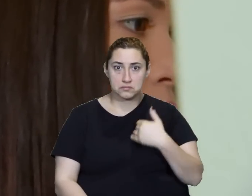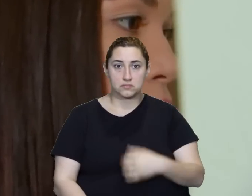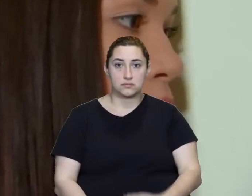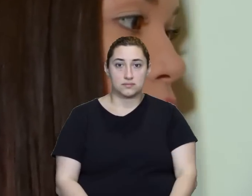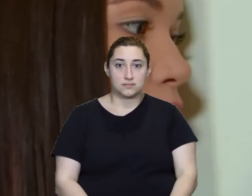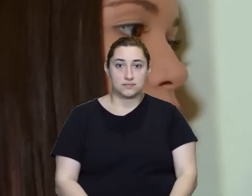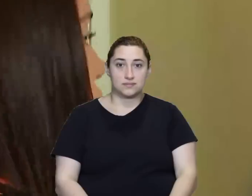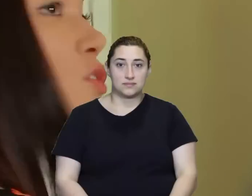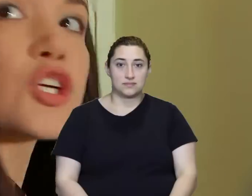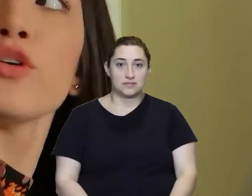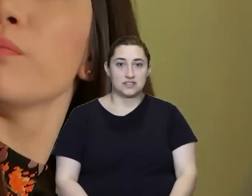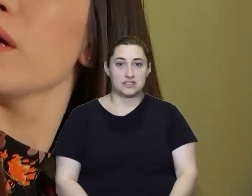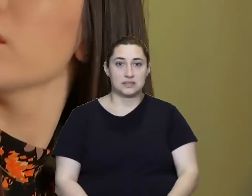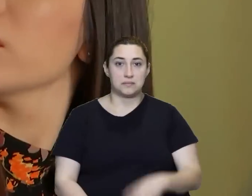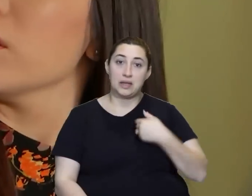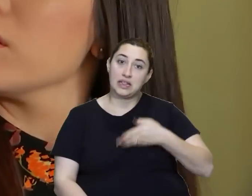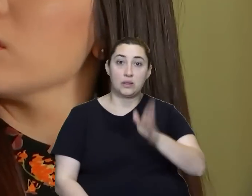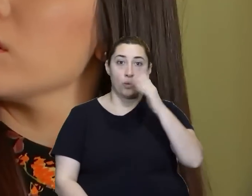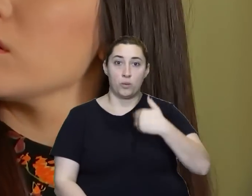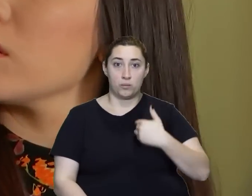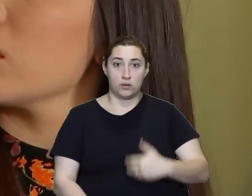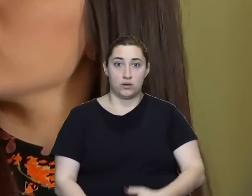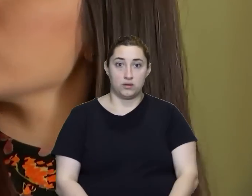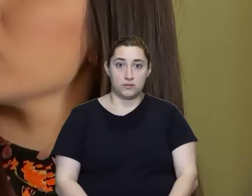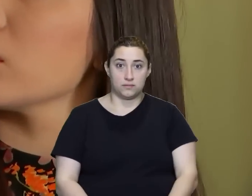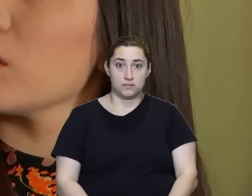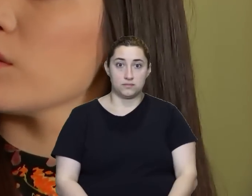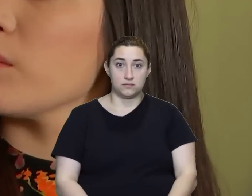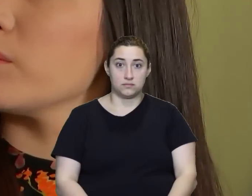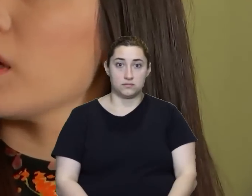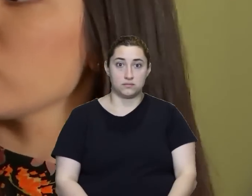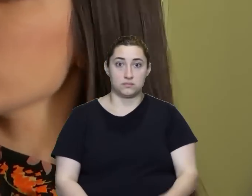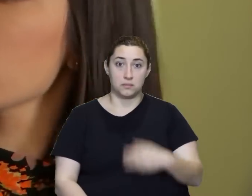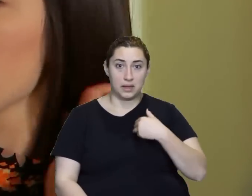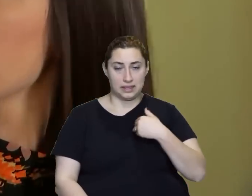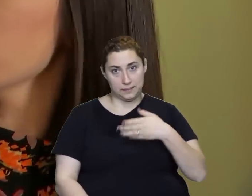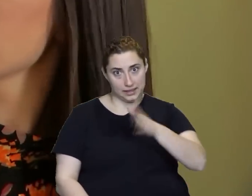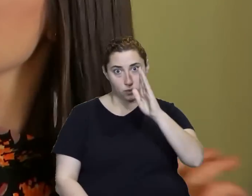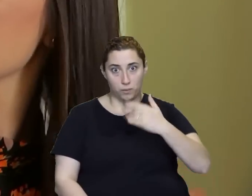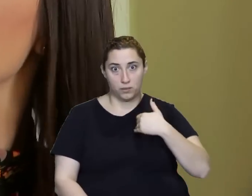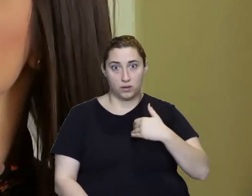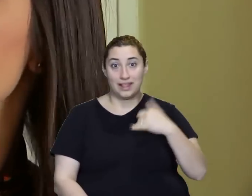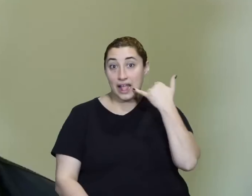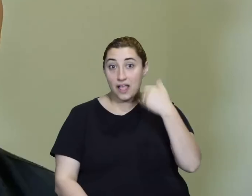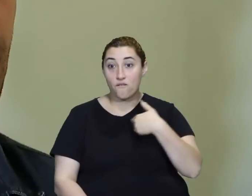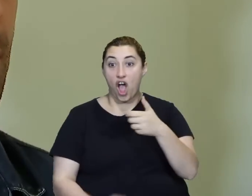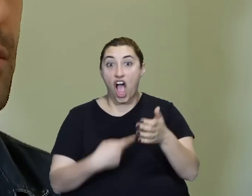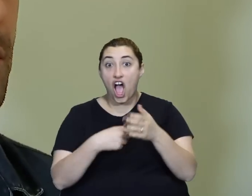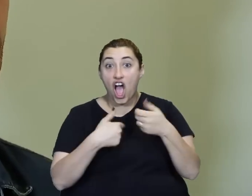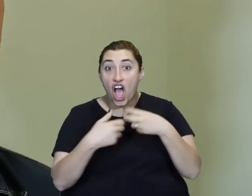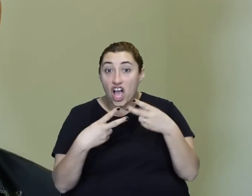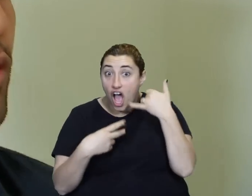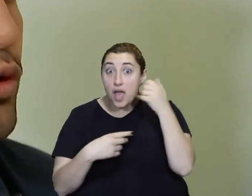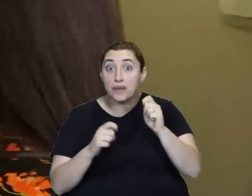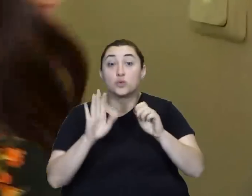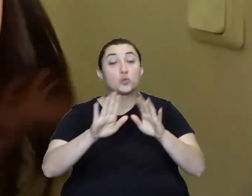dibe. Çıkıyorum ben. Yüz yüze gelmenin etkisiyle duraksadı. Ben çıkıyorum. Telefonuna bakacak yoksa. Sen